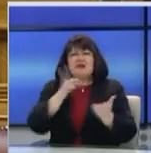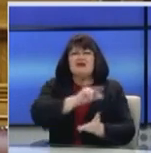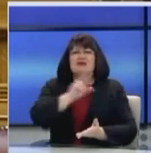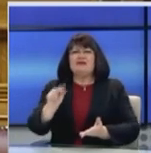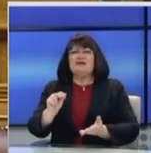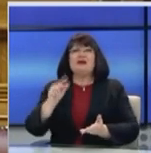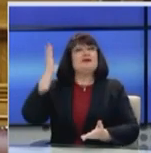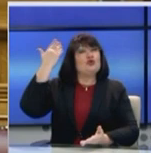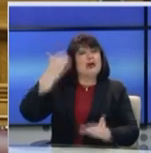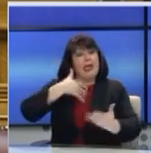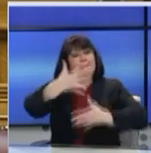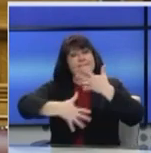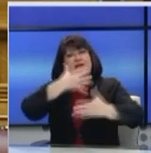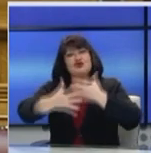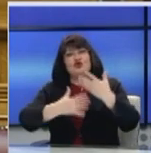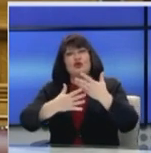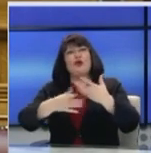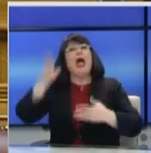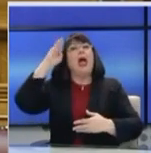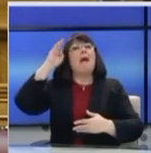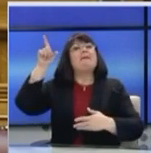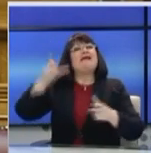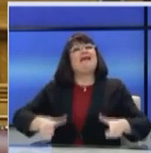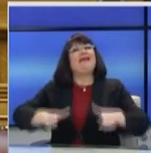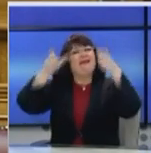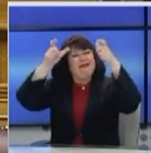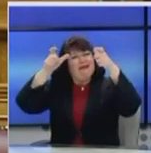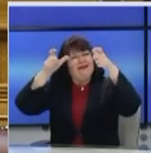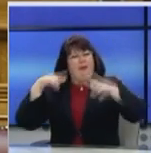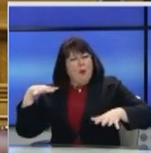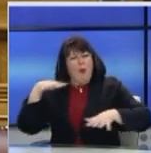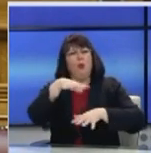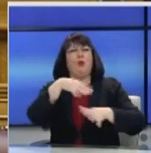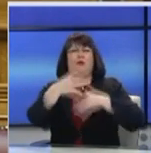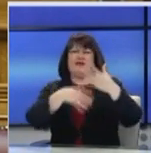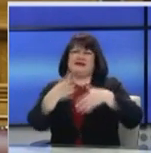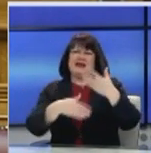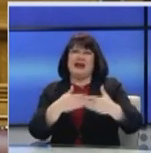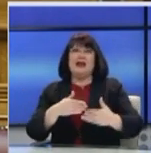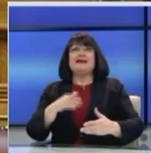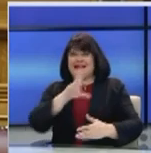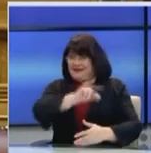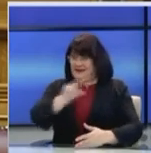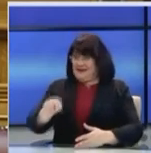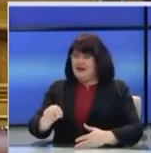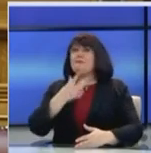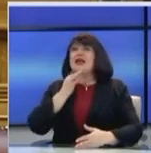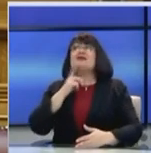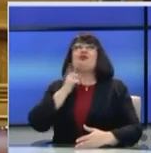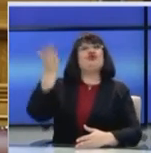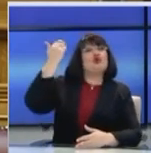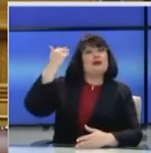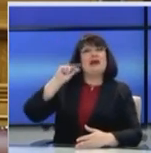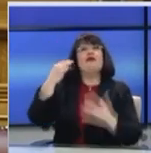των επεισοδίων που έγιναν στο Καπιτόλιο και κάποιων διαδηλώσεων που έγιναν έξω από την Ελληνική Βουλή με